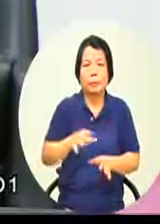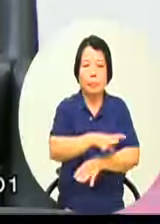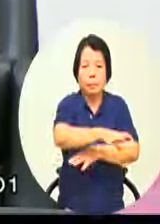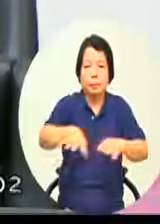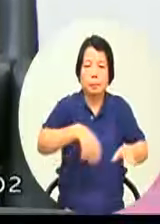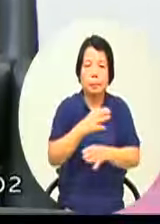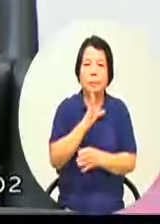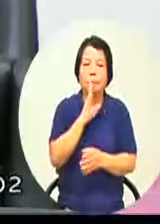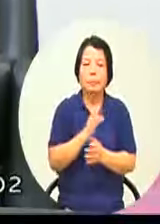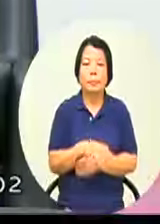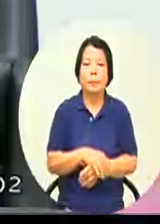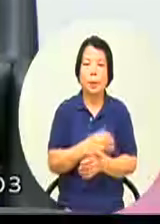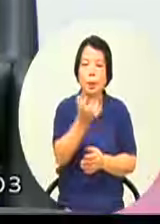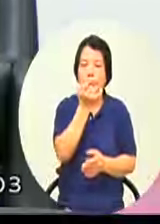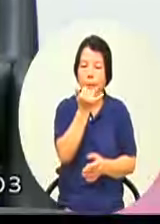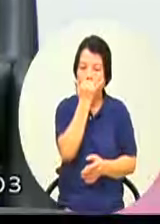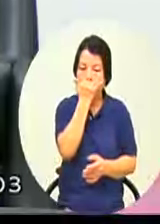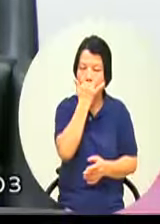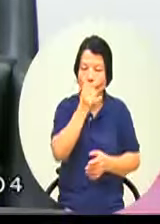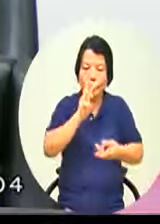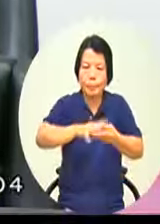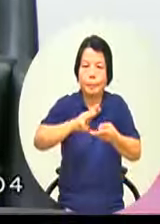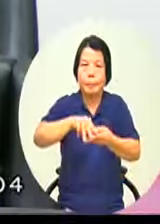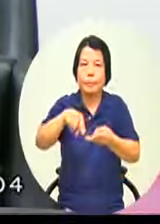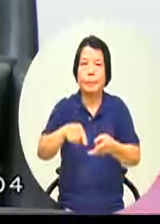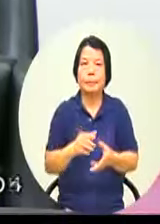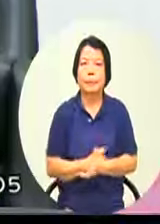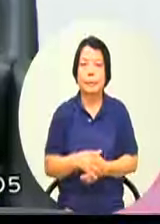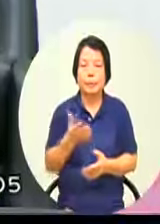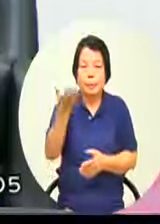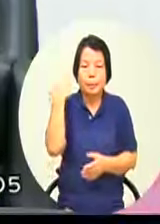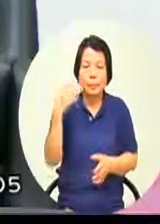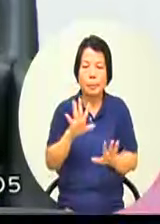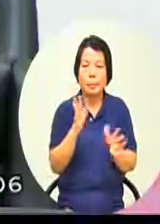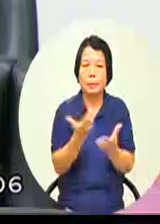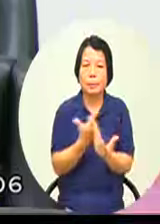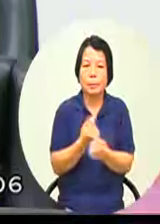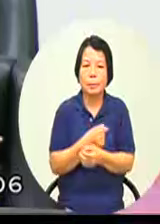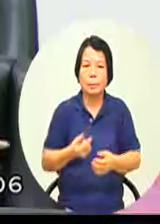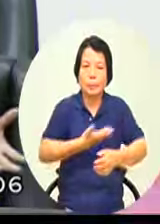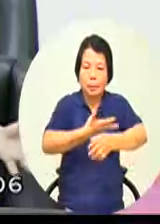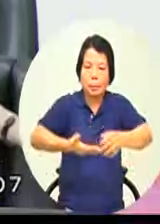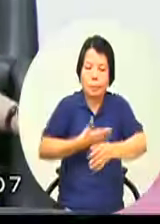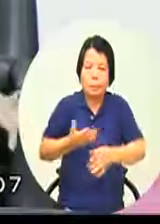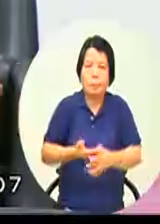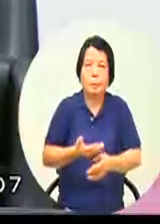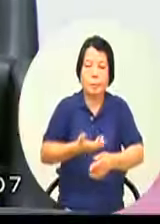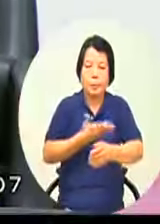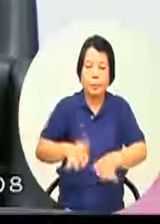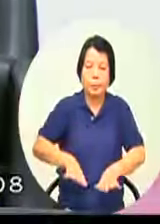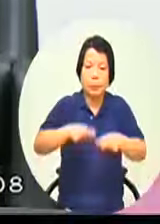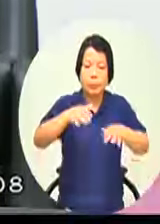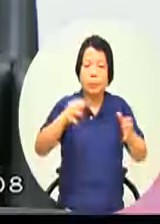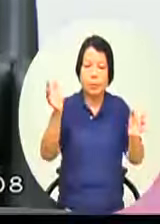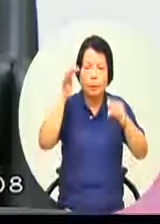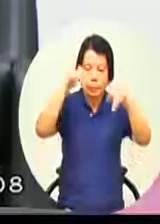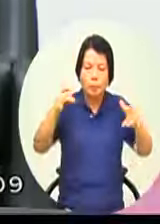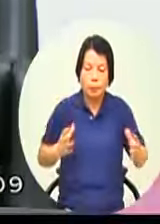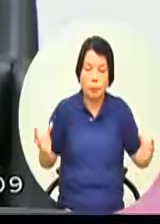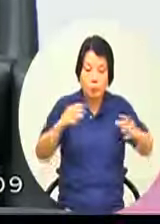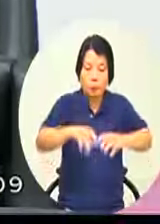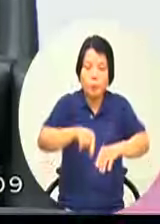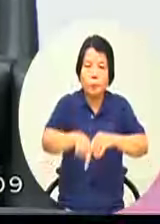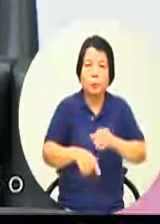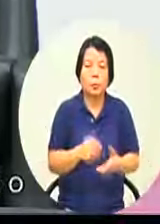是林干横嘛，弄起菱角田，那菱角田早期就像一个滞洪池一样，它自然就会把雨水收起来，所以对于